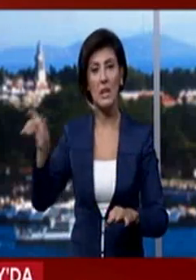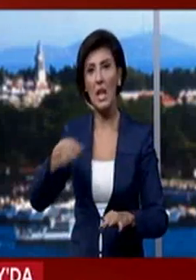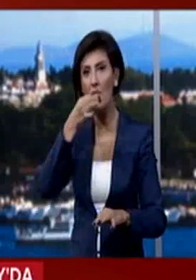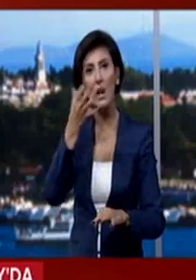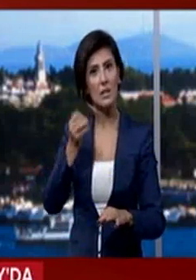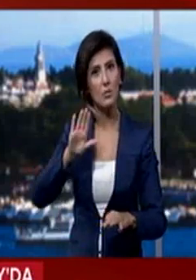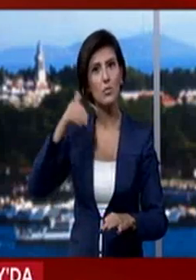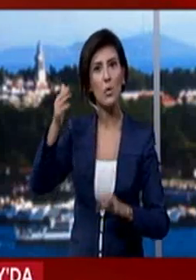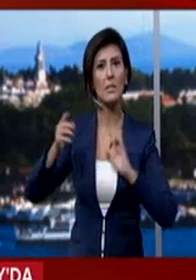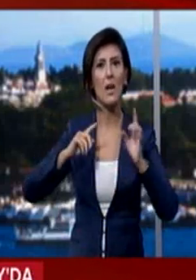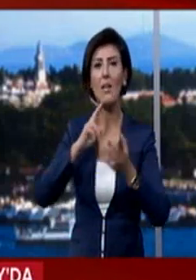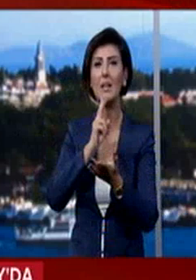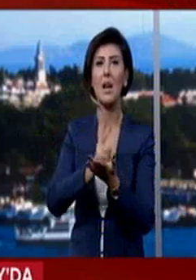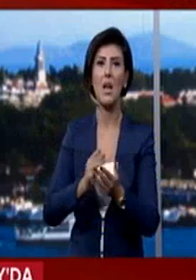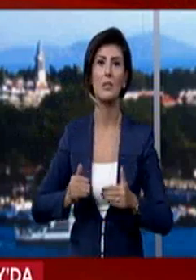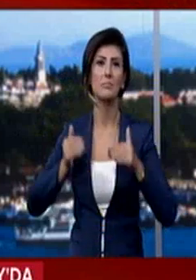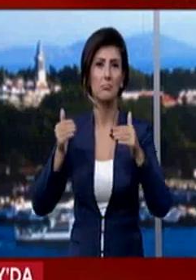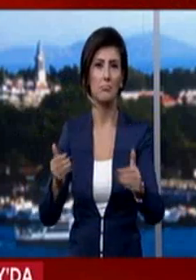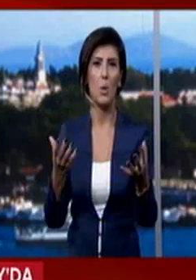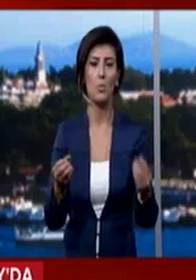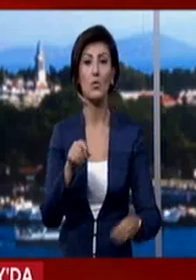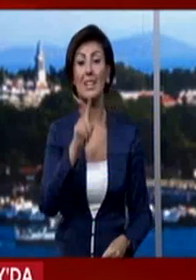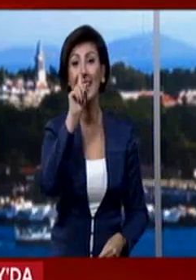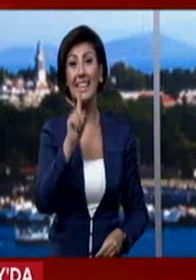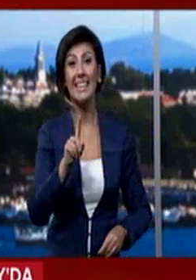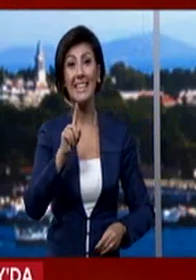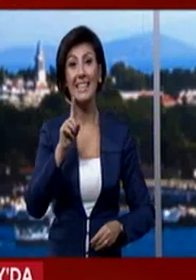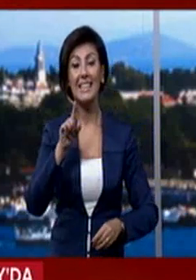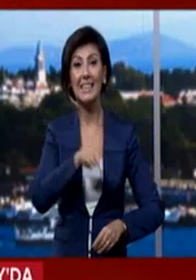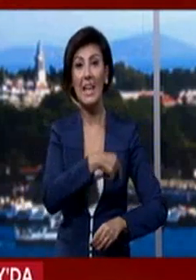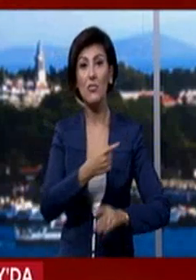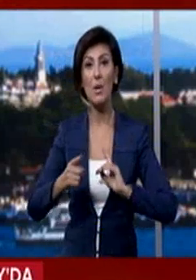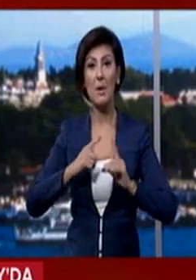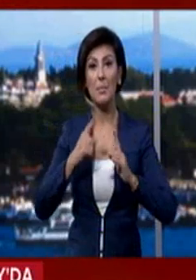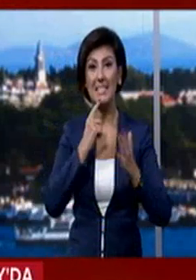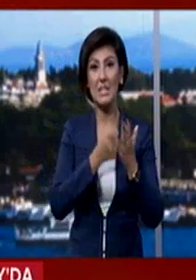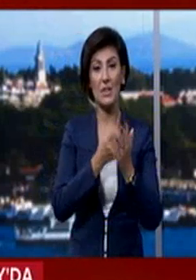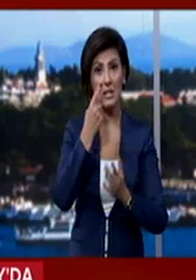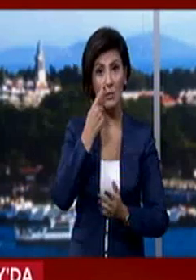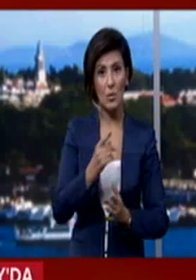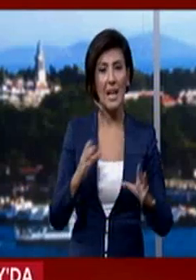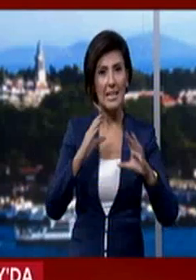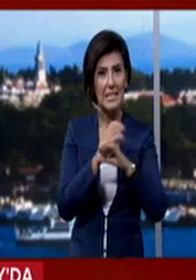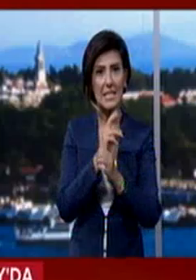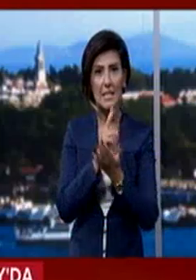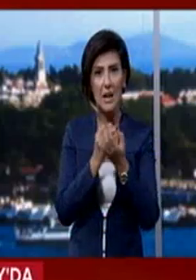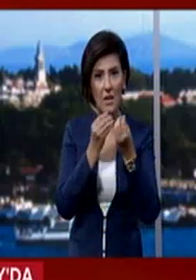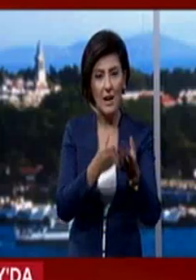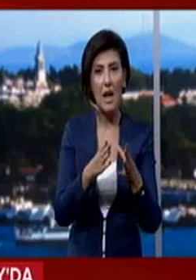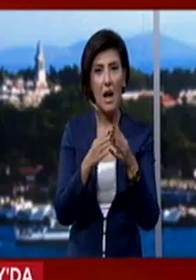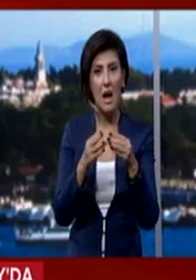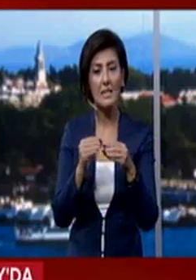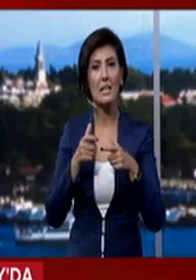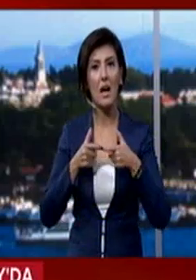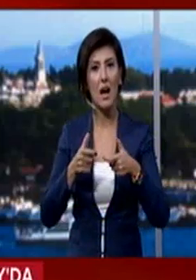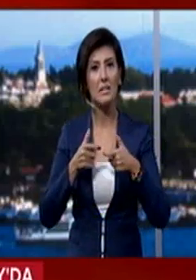alındıktan sonra davada karar aşamasına geçilecek. İlk derece mahkemesi sıfatıyla görülen ve gizlilik kararı verilen